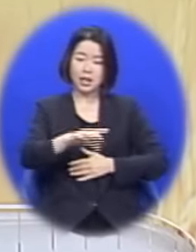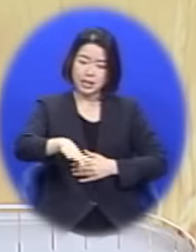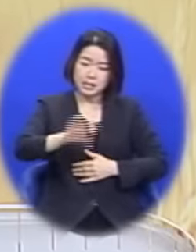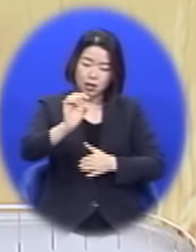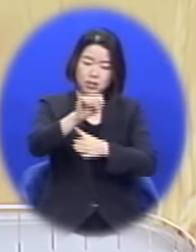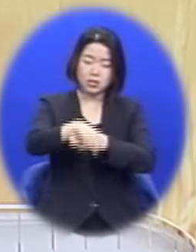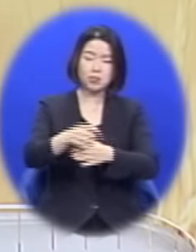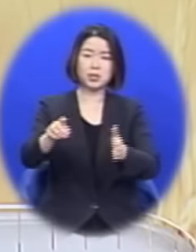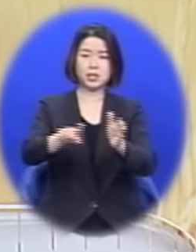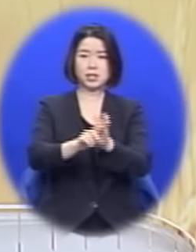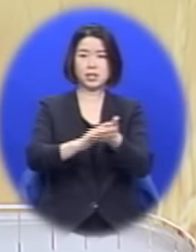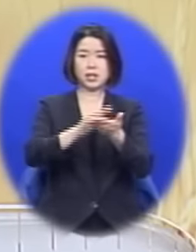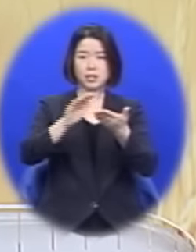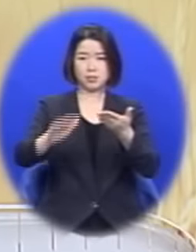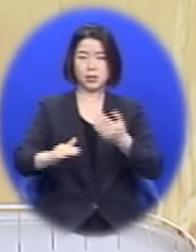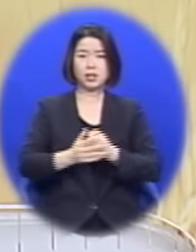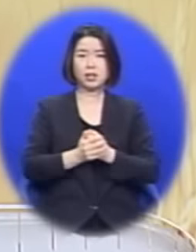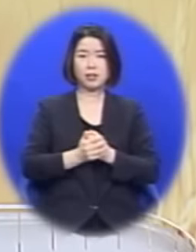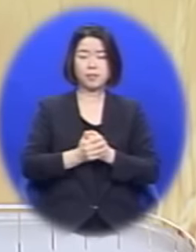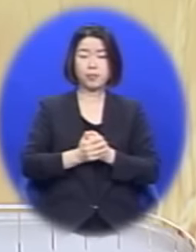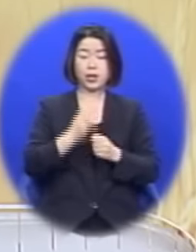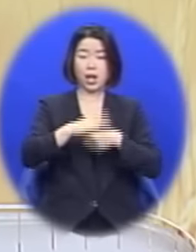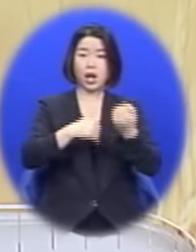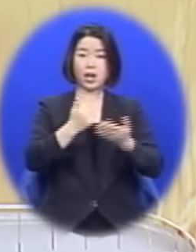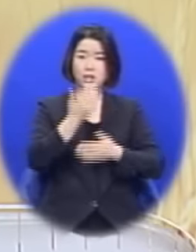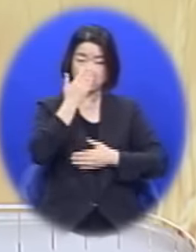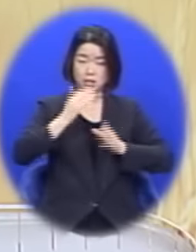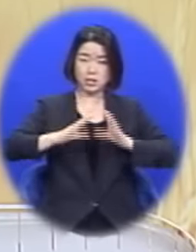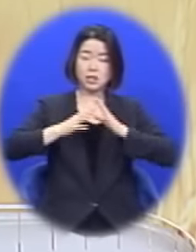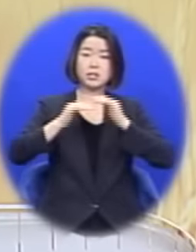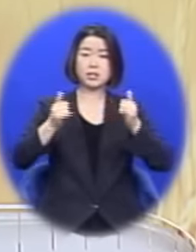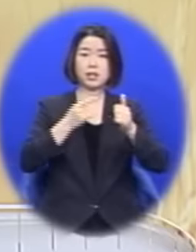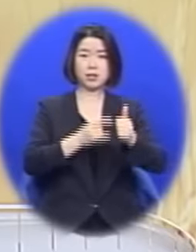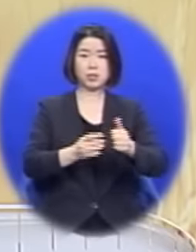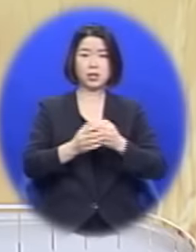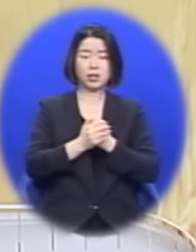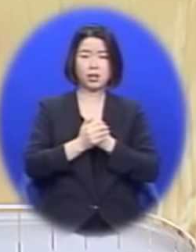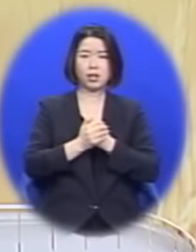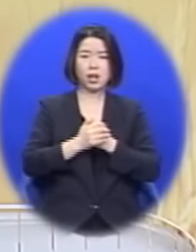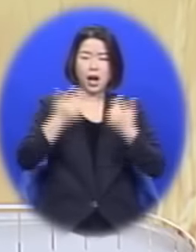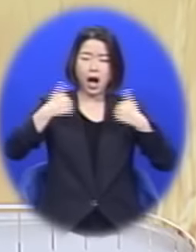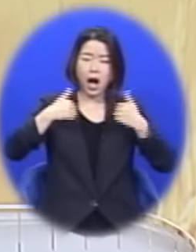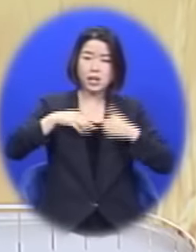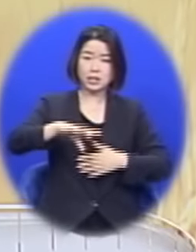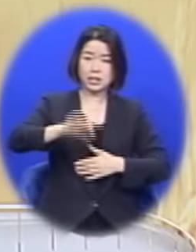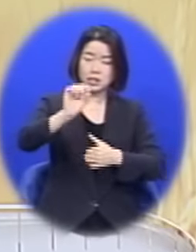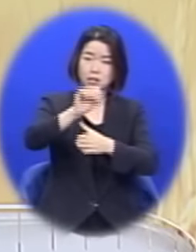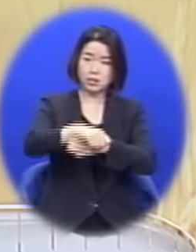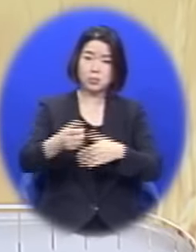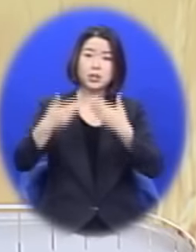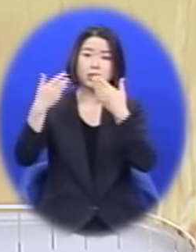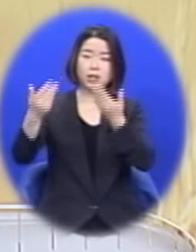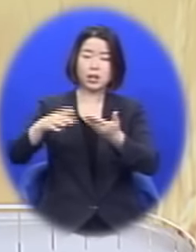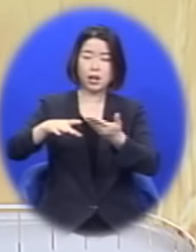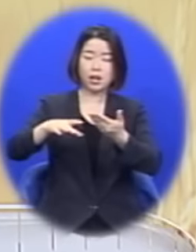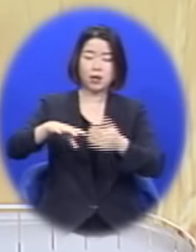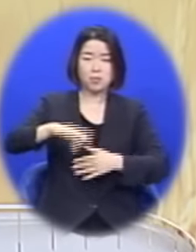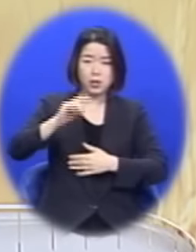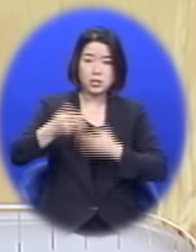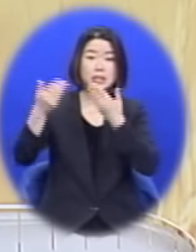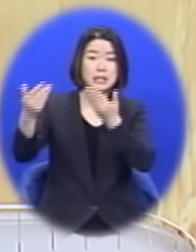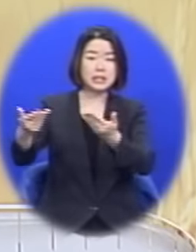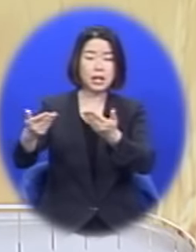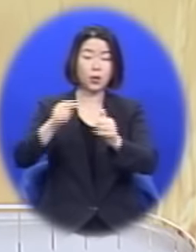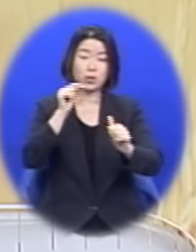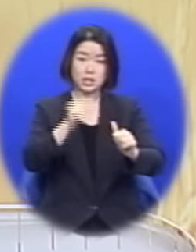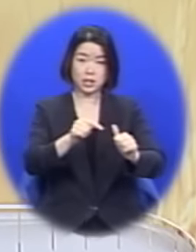신앙이에요. 하나님이 이스라엘 백성들에게 언제나 첫 열매를 하나님께 먼저 바치라 라고